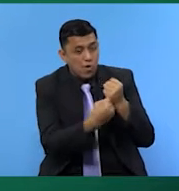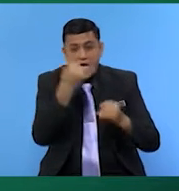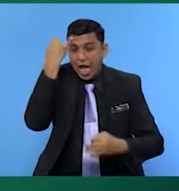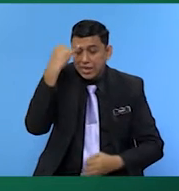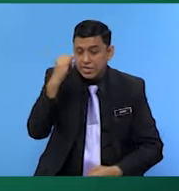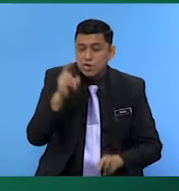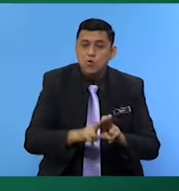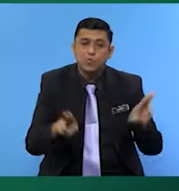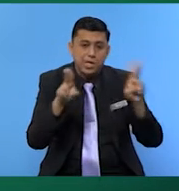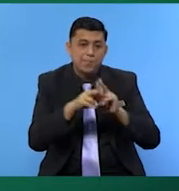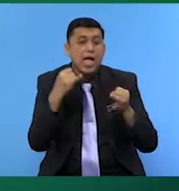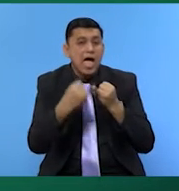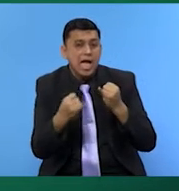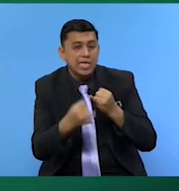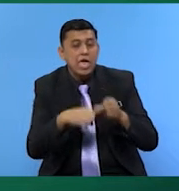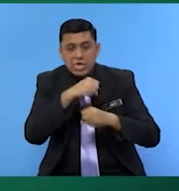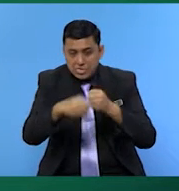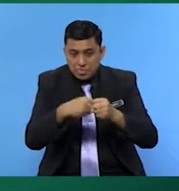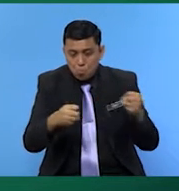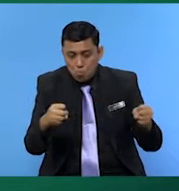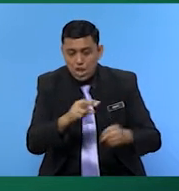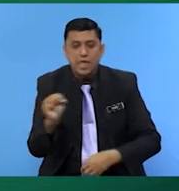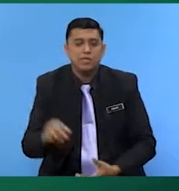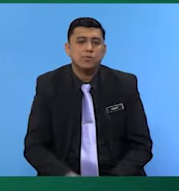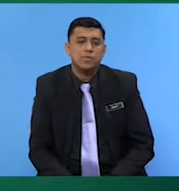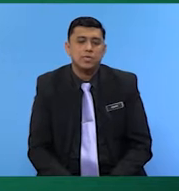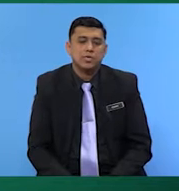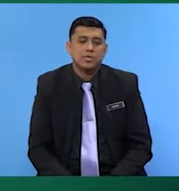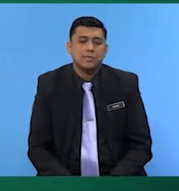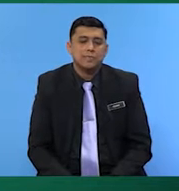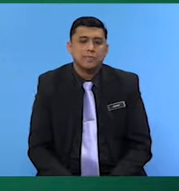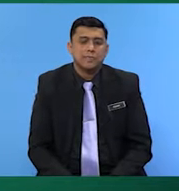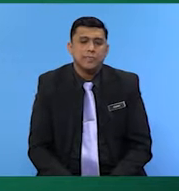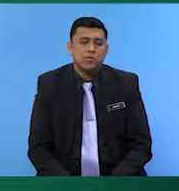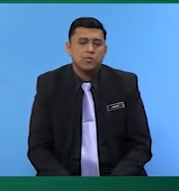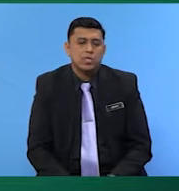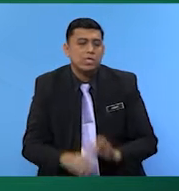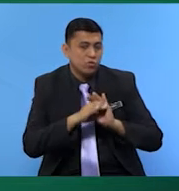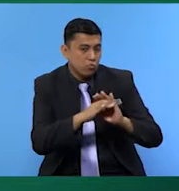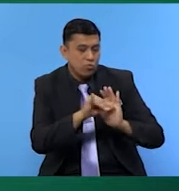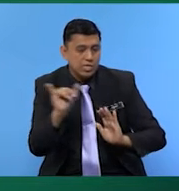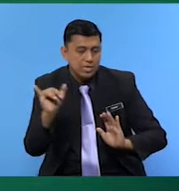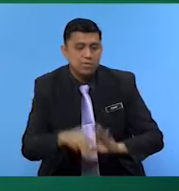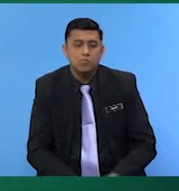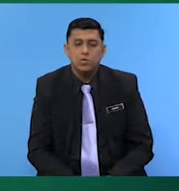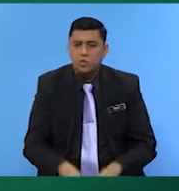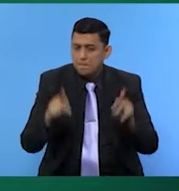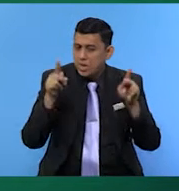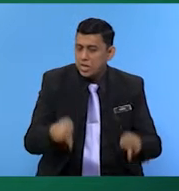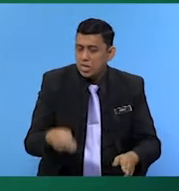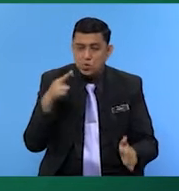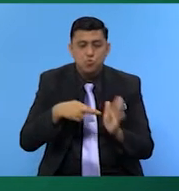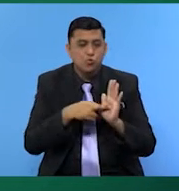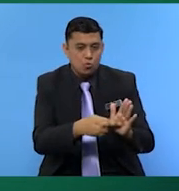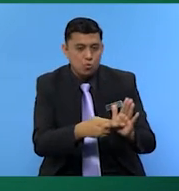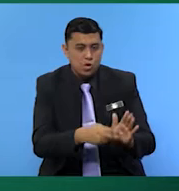tadi. Dan diakhiri dengan penulisan kesimpulan bagi perenggan yang seterusnya. Okay, sebagai contohnya, pelajar boleh merujuk